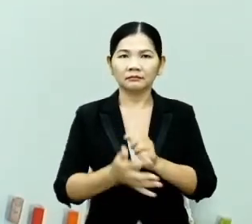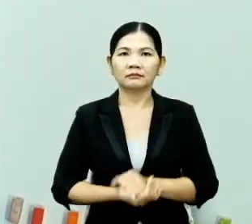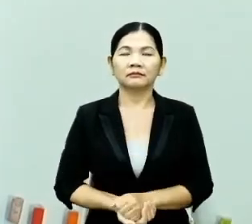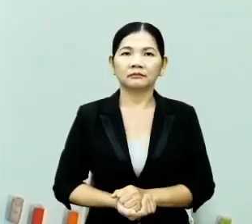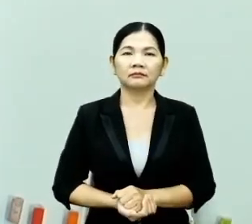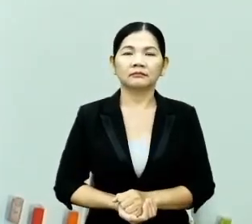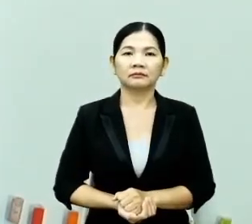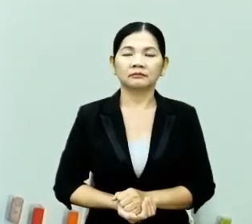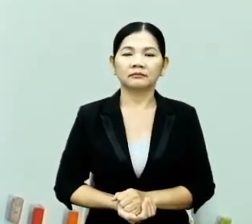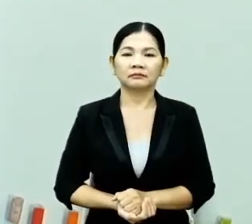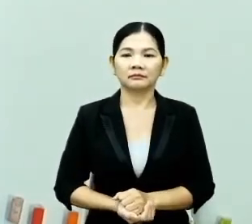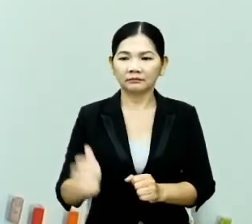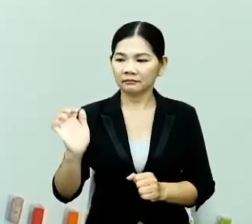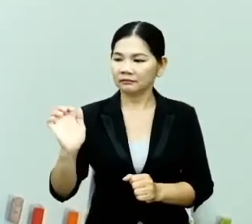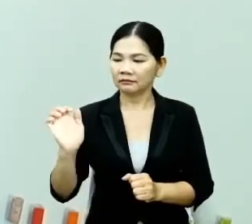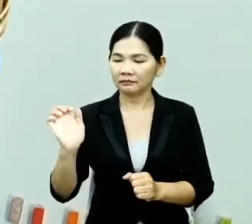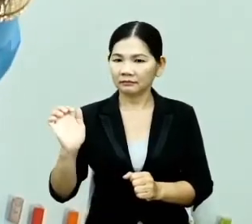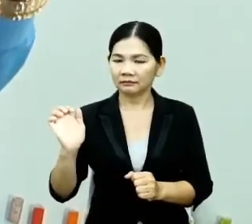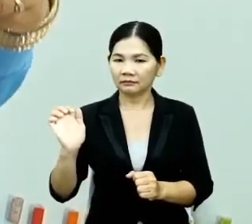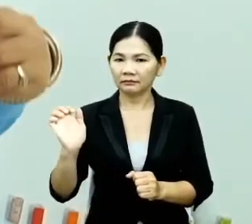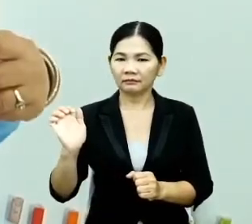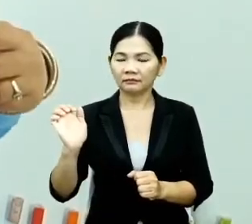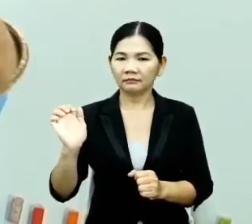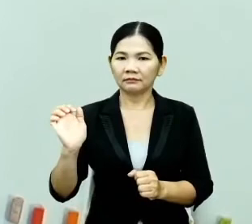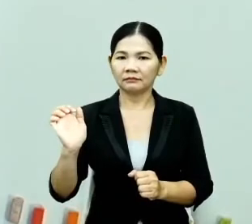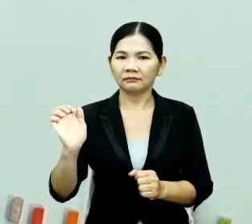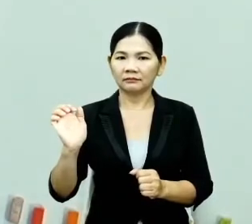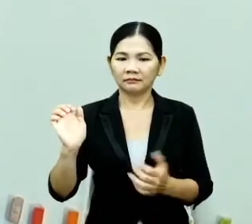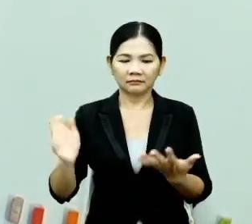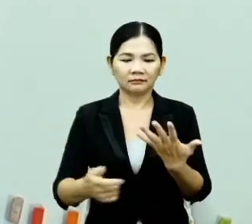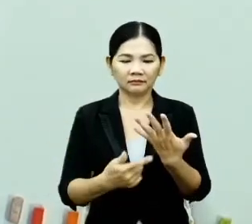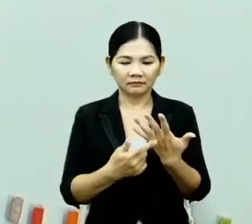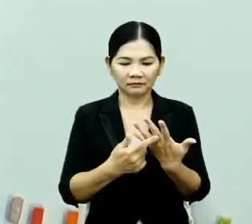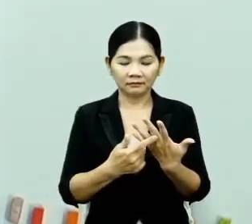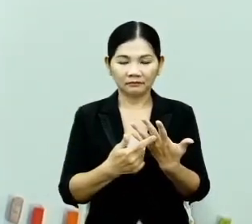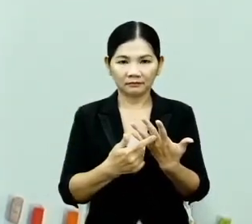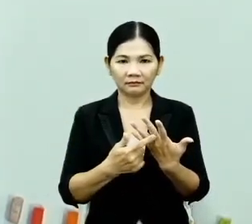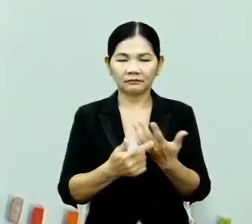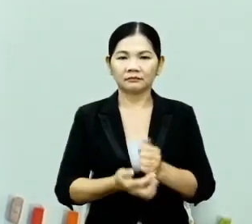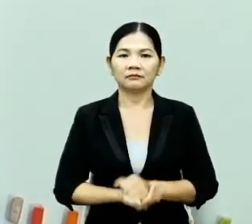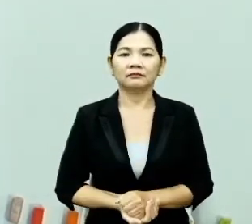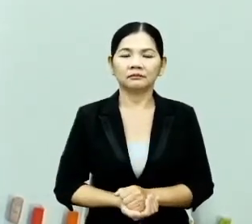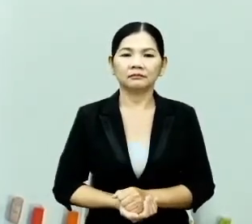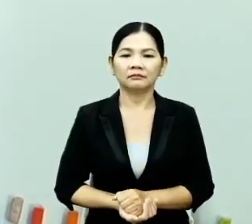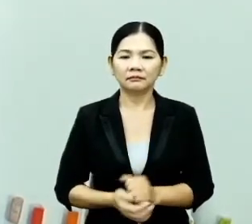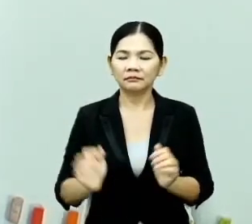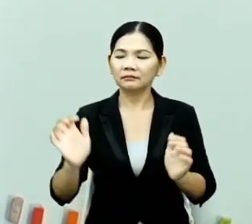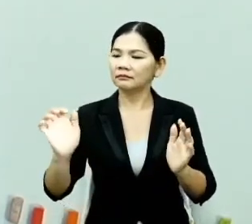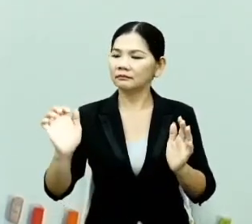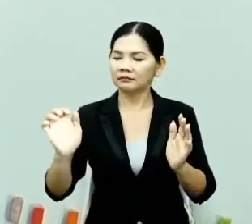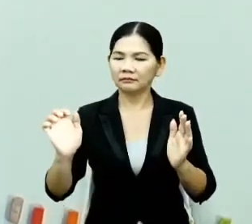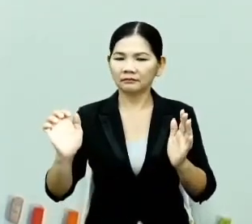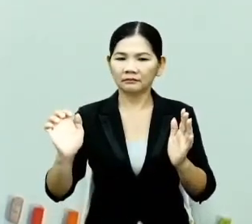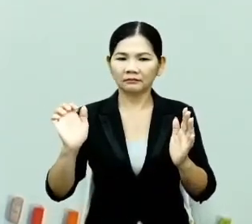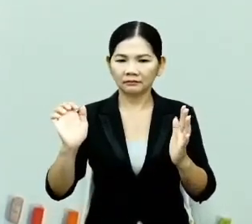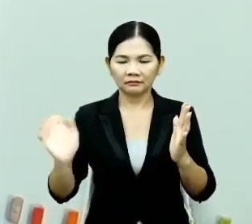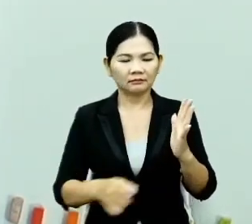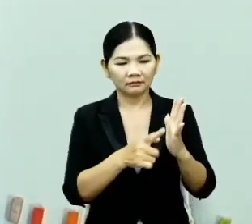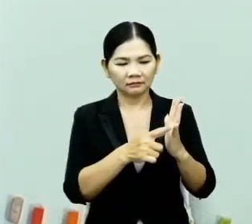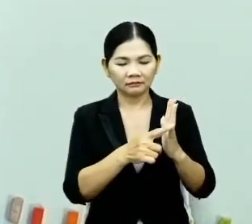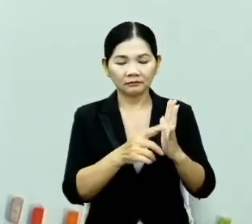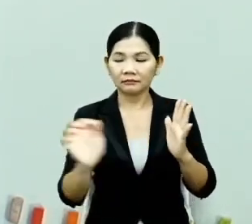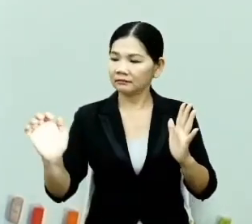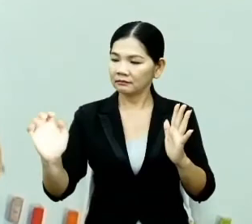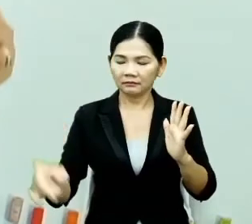មចអើចាម្ដងទៀត